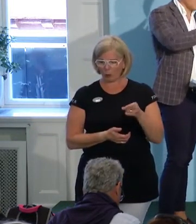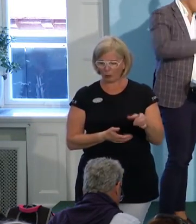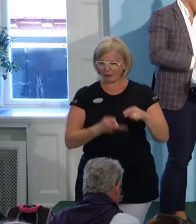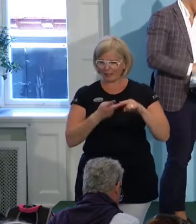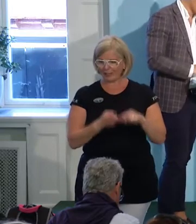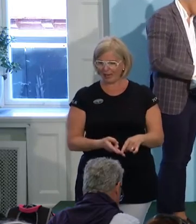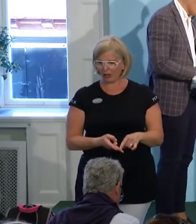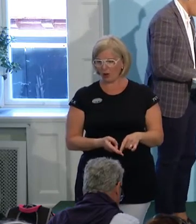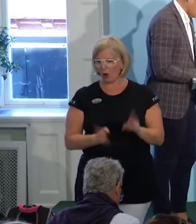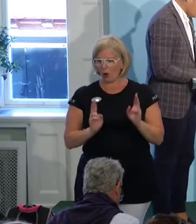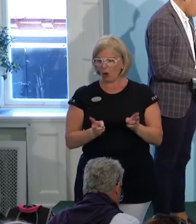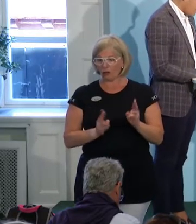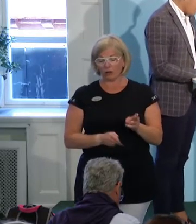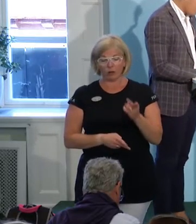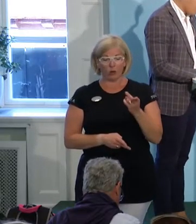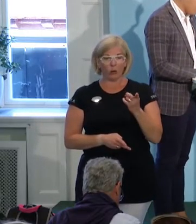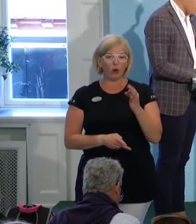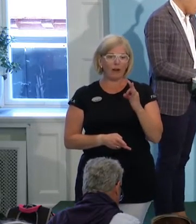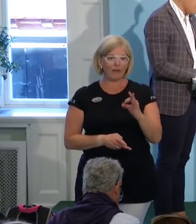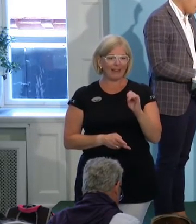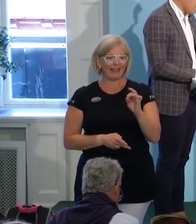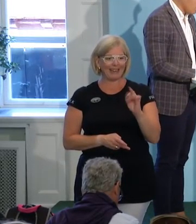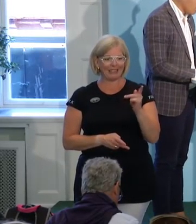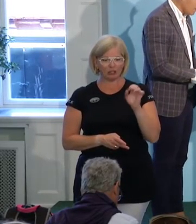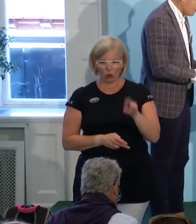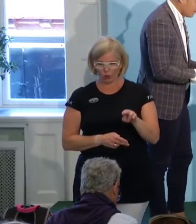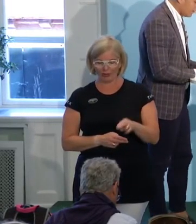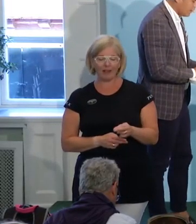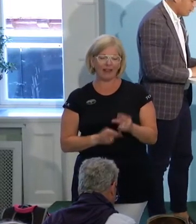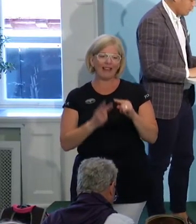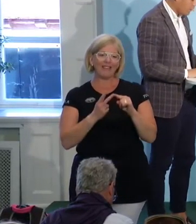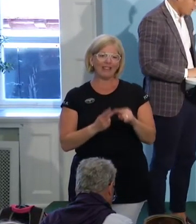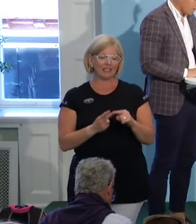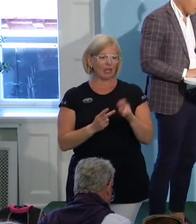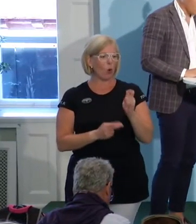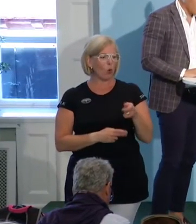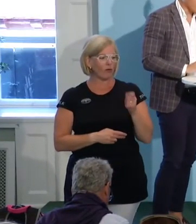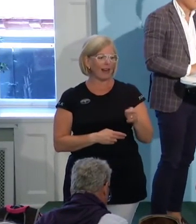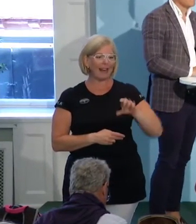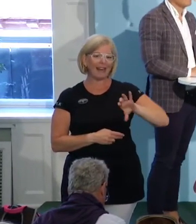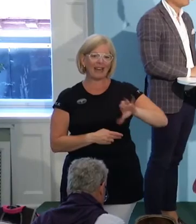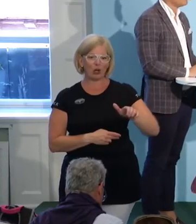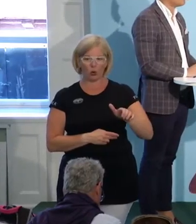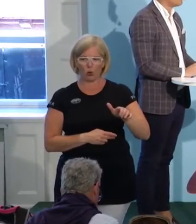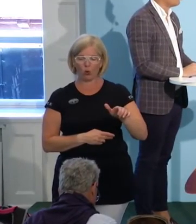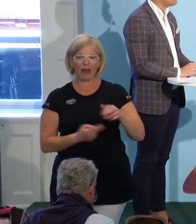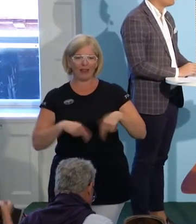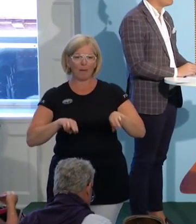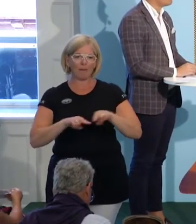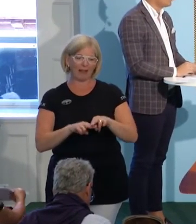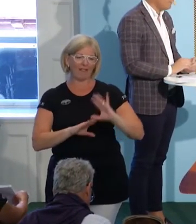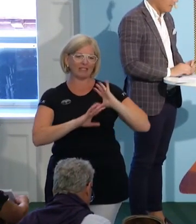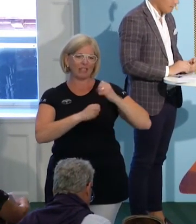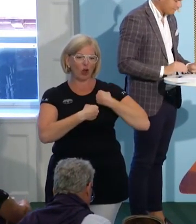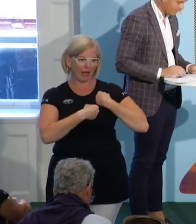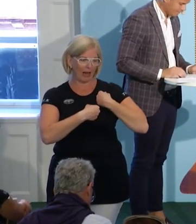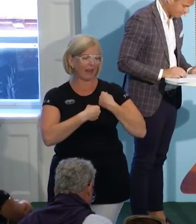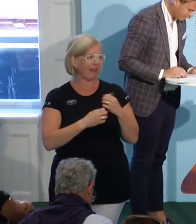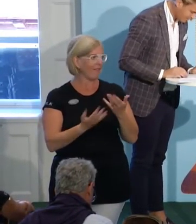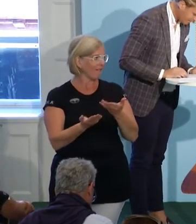Ulf Eriksson från Centerpartiet, vice ordförande i regionutvecklingsnämnden i Västra Götaland. Så välkomna upp alla